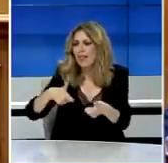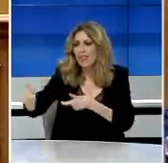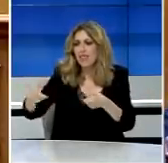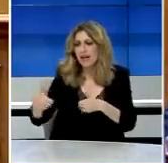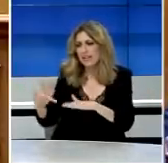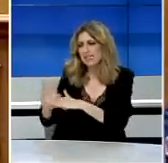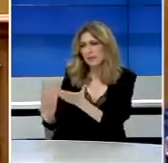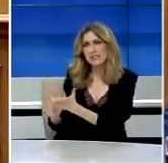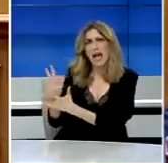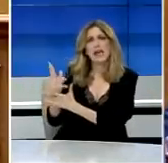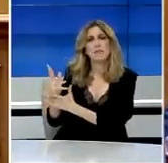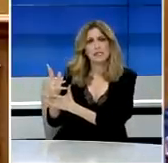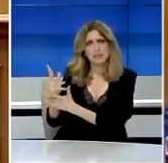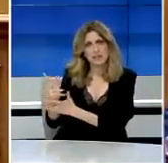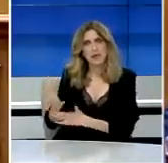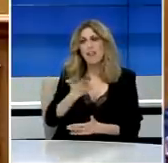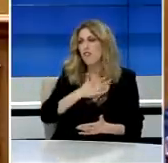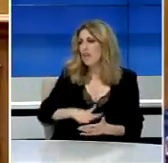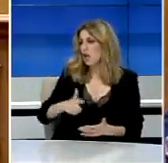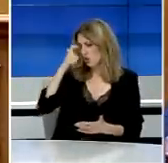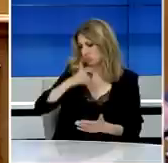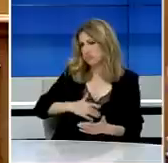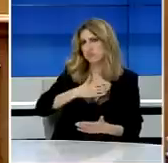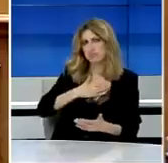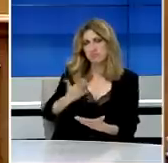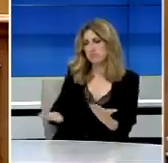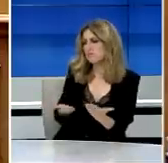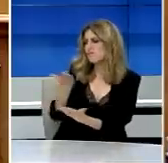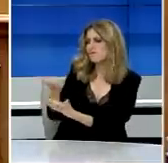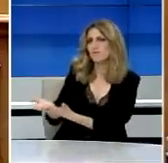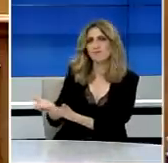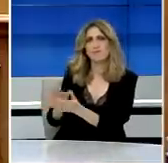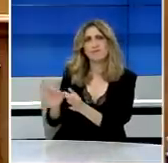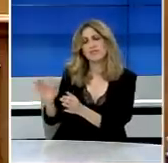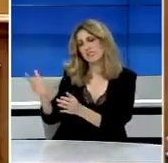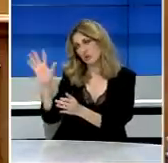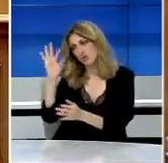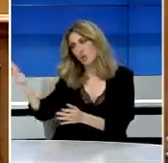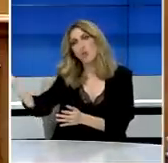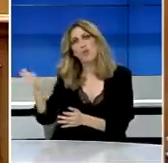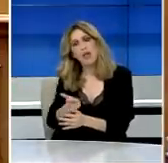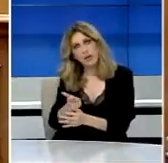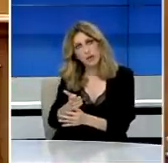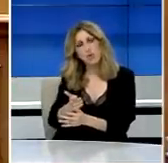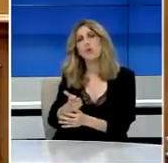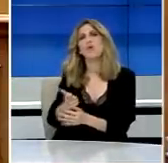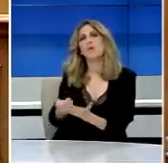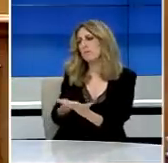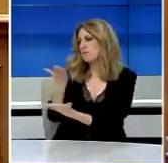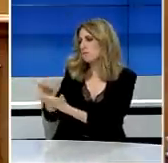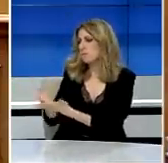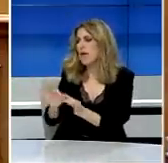ένα business plan να μπορεί ο κάθε επιχειρηματίας, αρκεί να μπορεί να αποδείξει ότι θα τα ρίξει στη δουλειά του τα χρήματα αυτά, να πάρει μέχρι 25.000 ευρώ. Θα